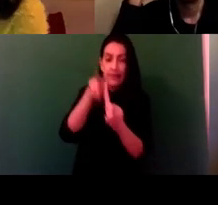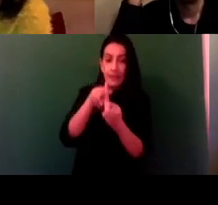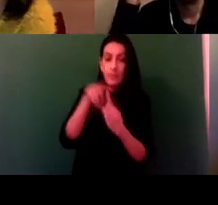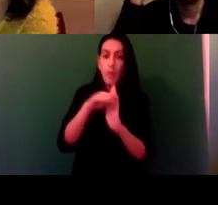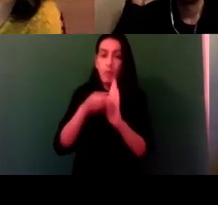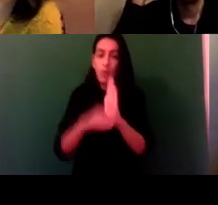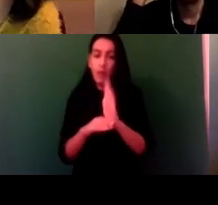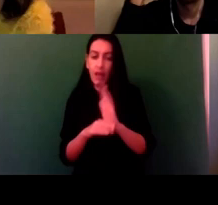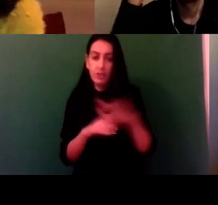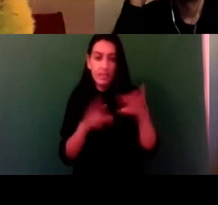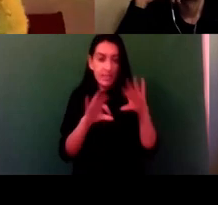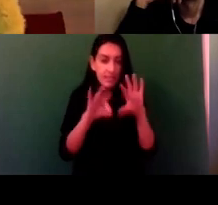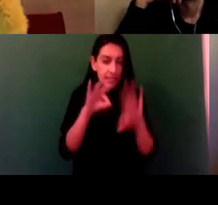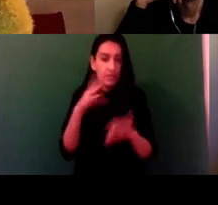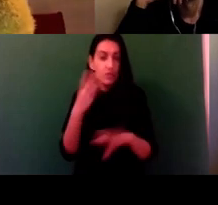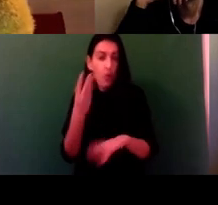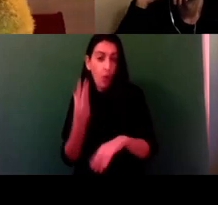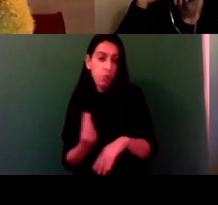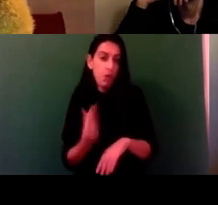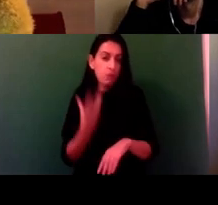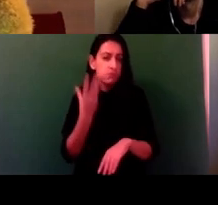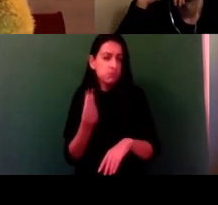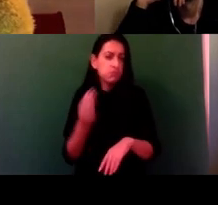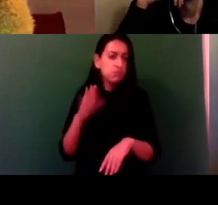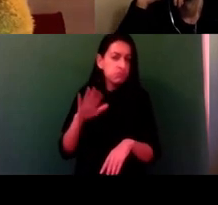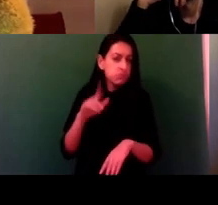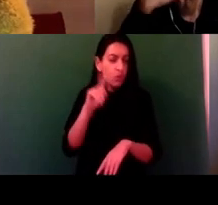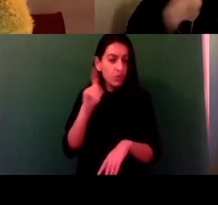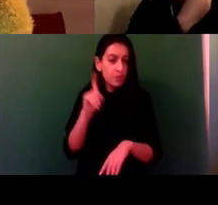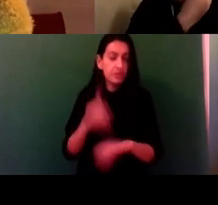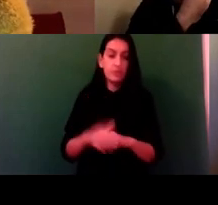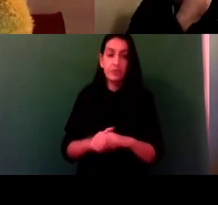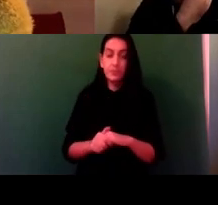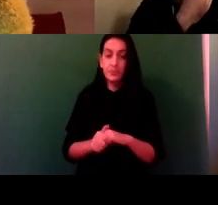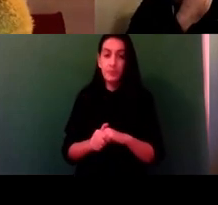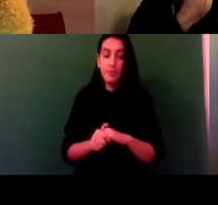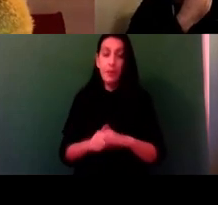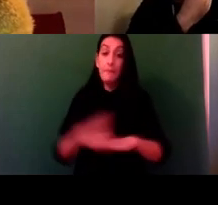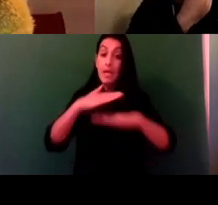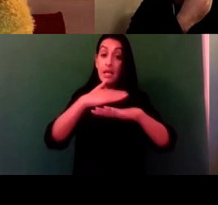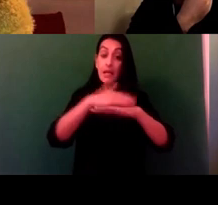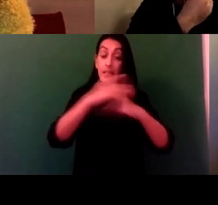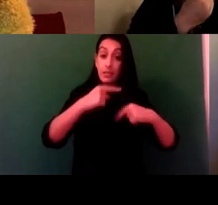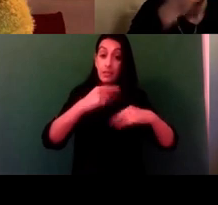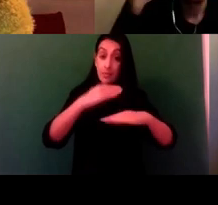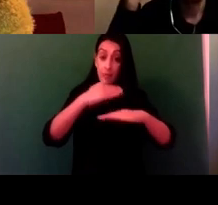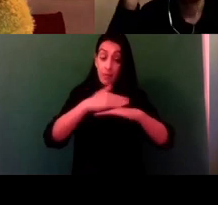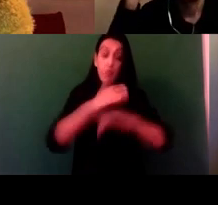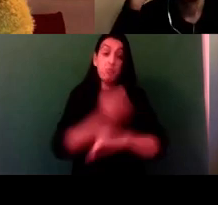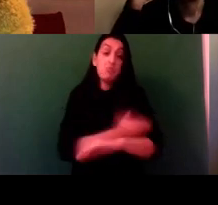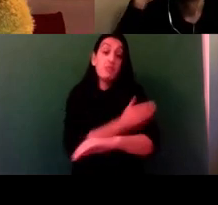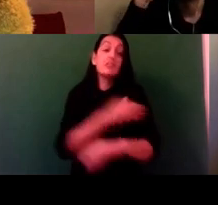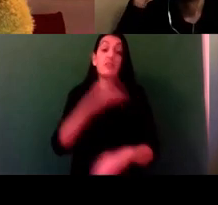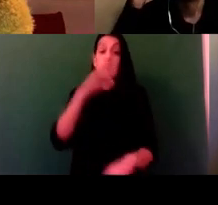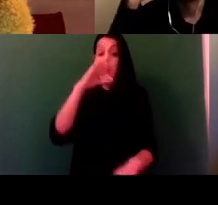bütün paydaşların tartışması, veri üretmesi, kamu yararına ulaş, kamu yararına nasıl, hangi